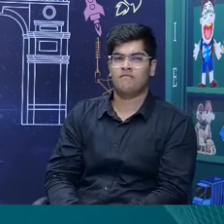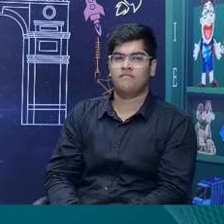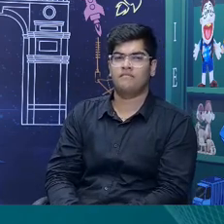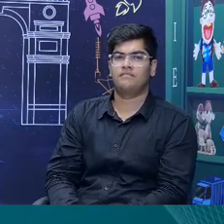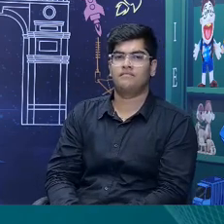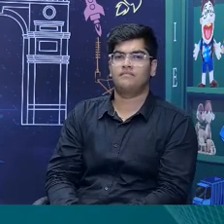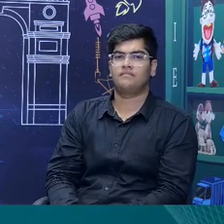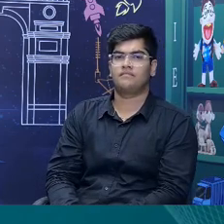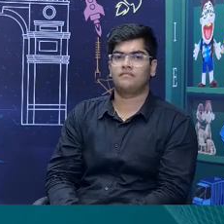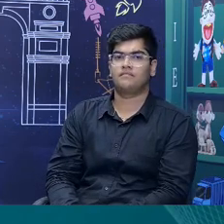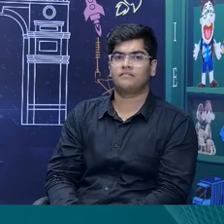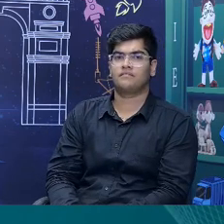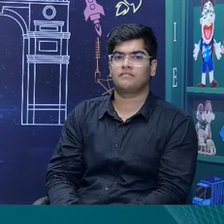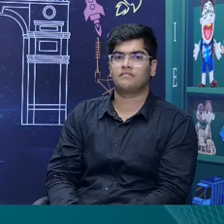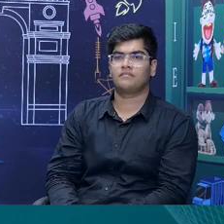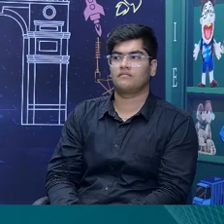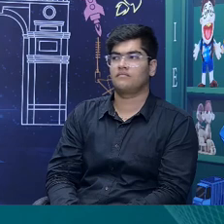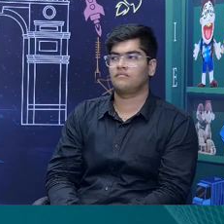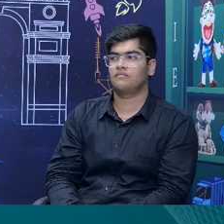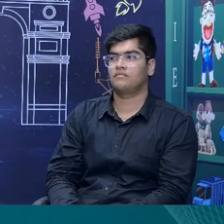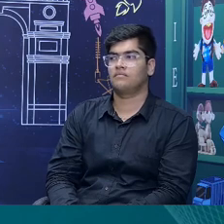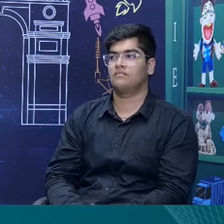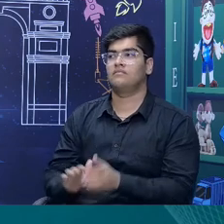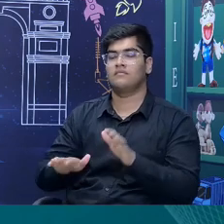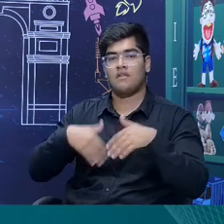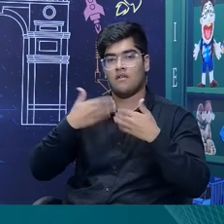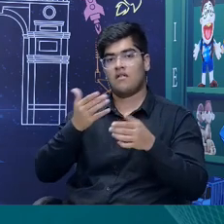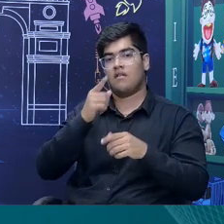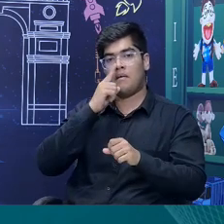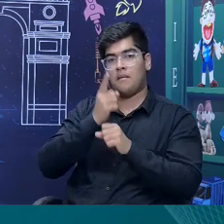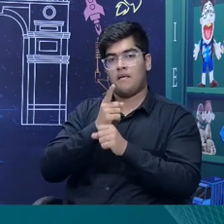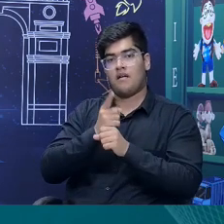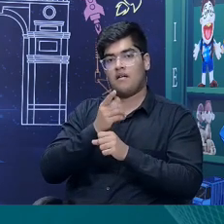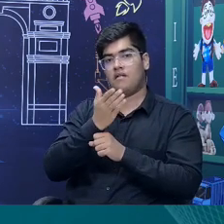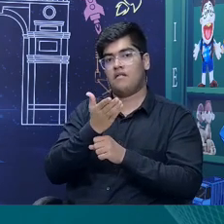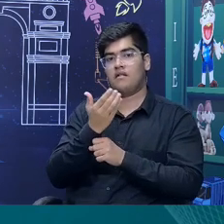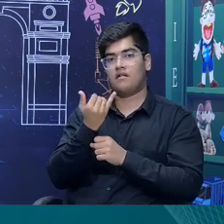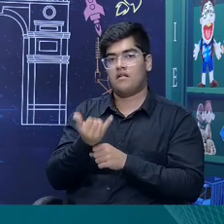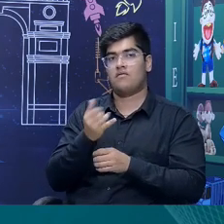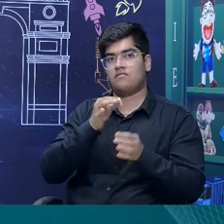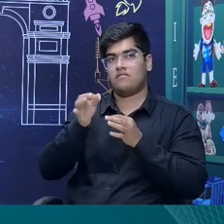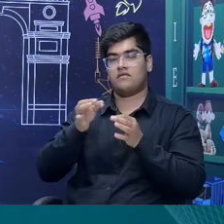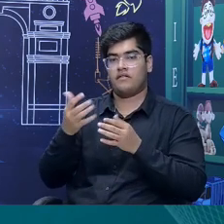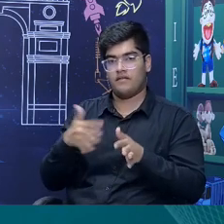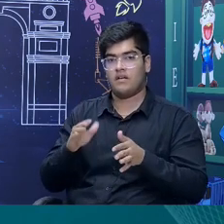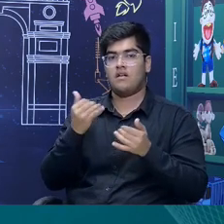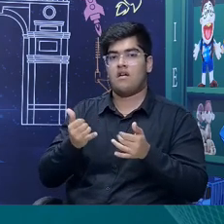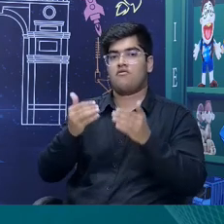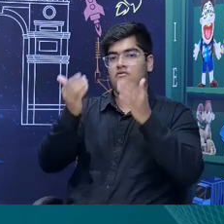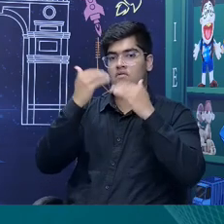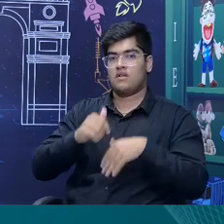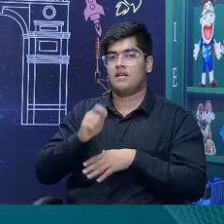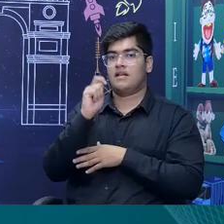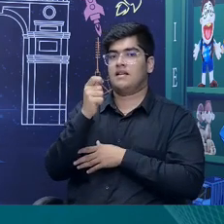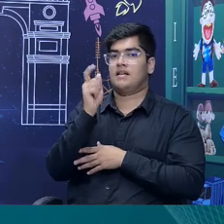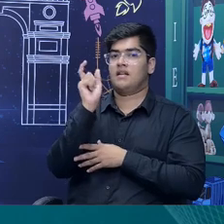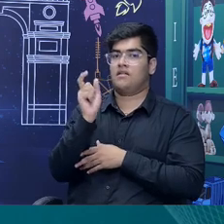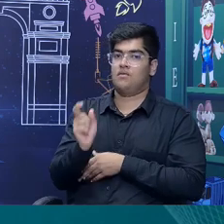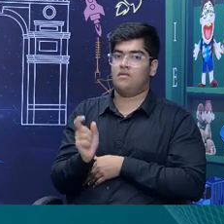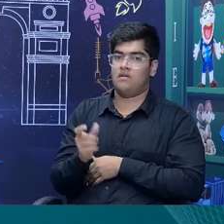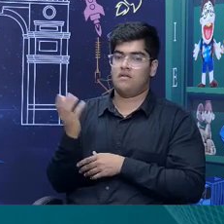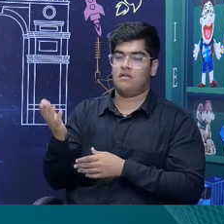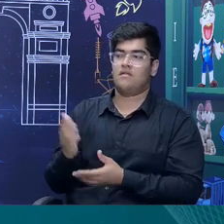अब क्योंकि आपको काफी डिटेल में मैं ने इनफॉरमेशन दे दिए इट्स टाइम पर एल्स तू मूव तू शब्द आर कीवर्ड्स पर डी सेशन